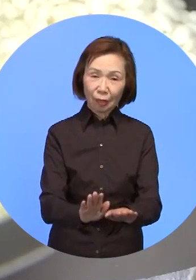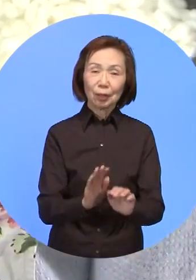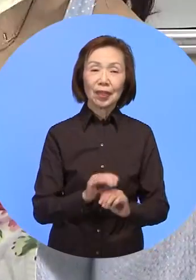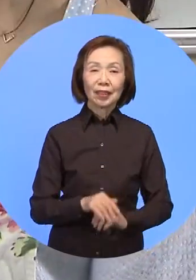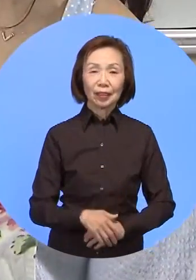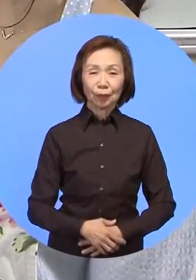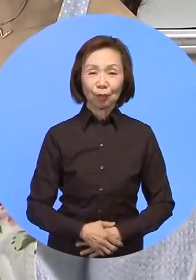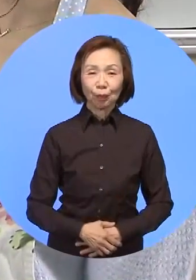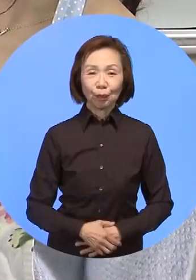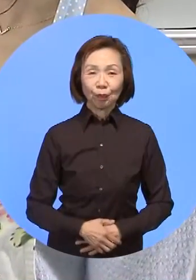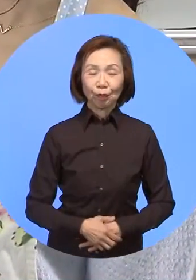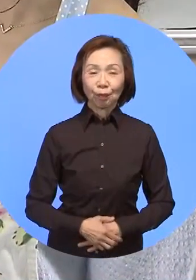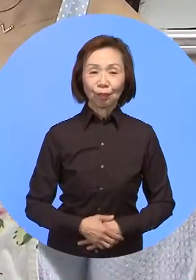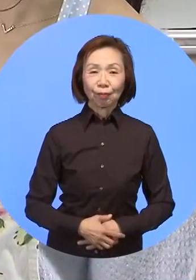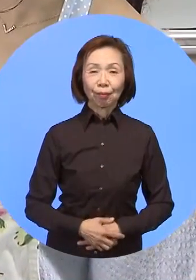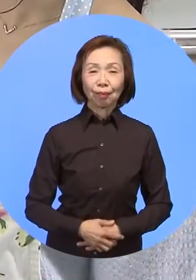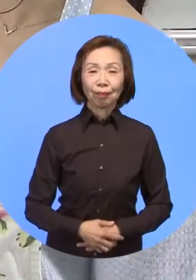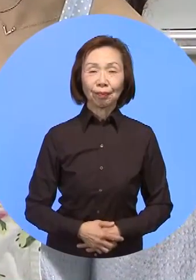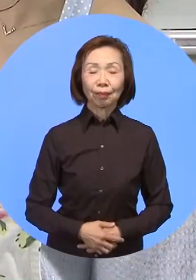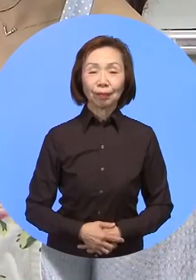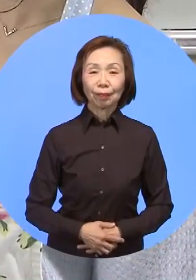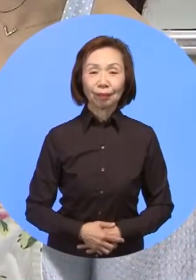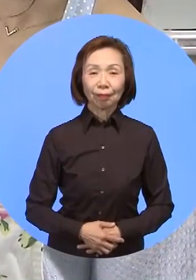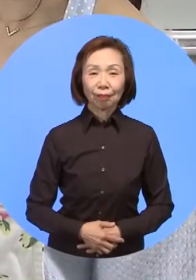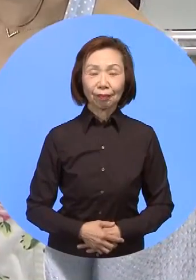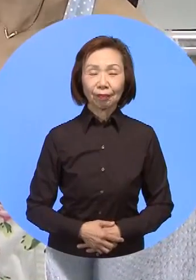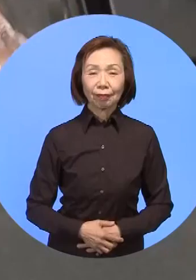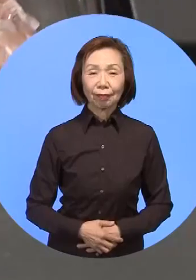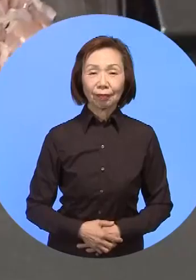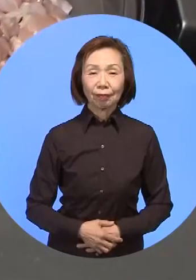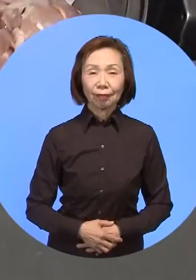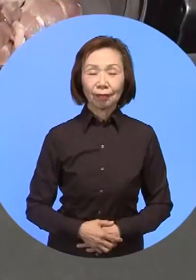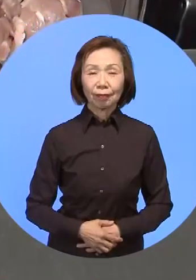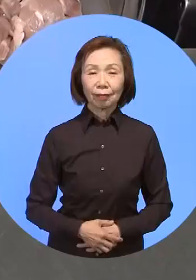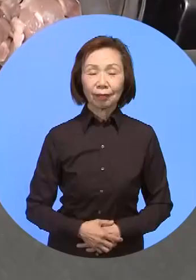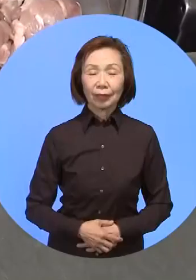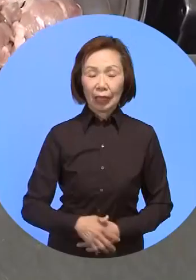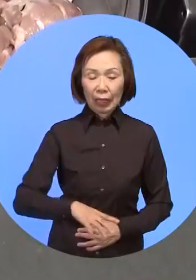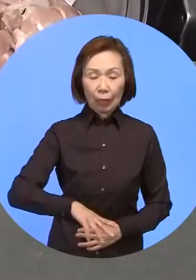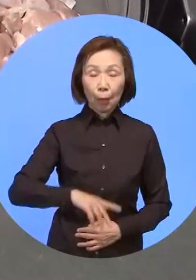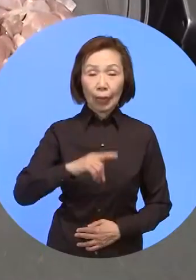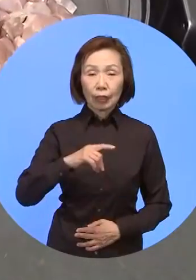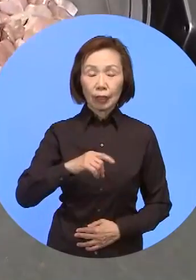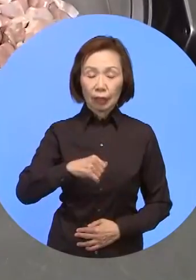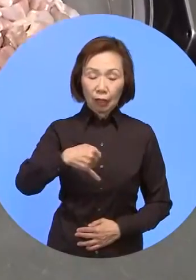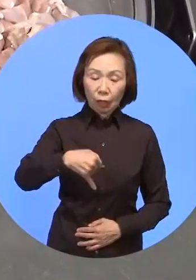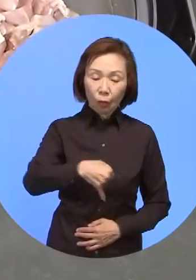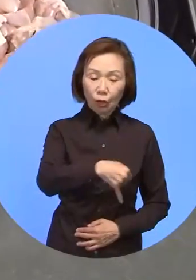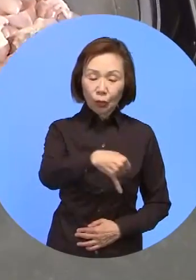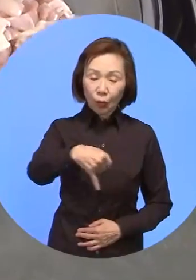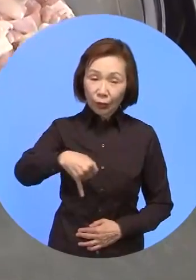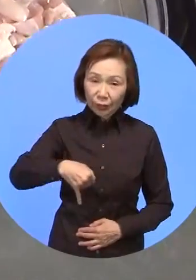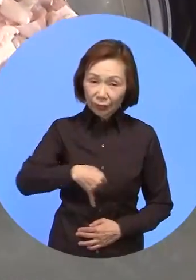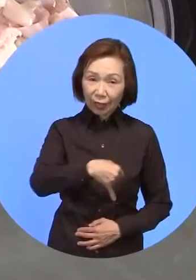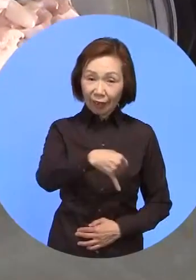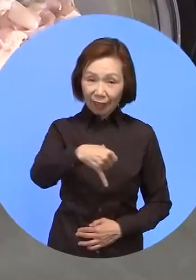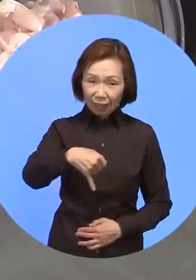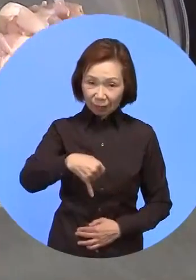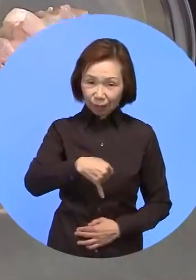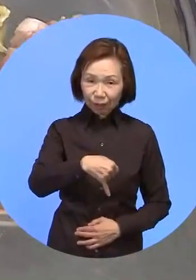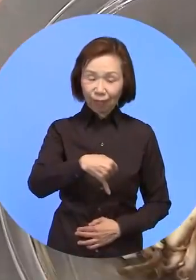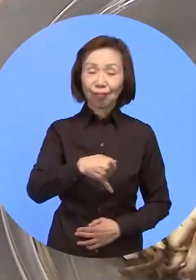。次はもうあとは混ぜるだけです。なのでどうぞまずはお醤油から混ぜてください